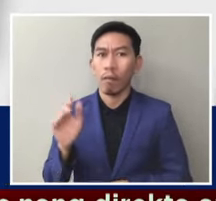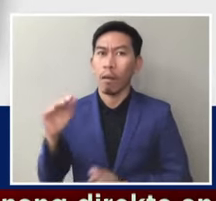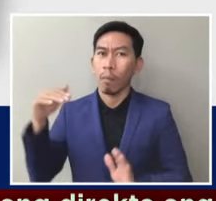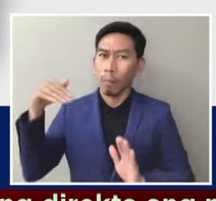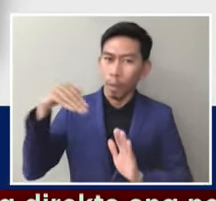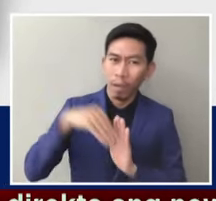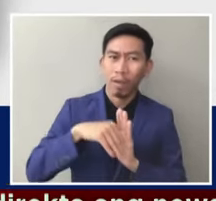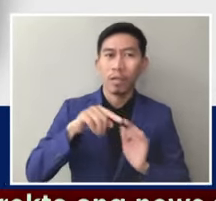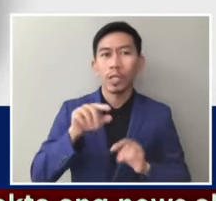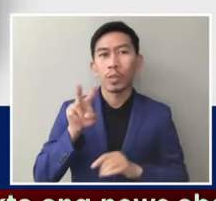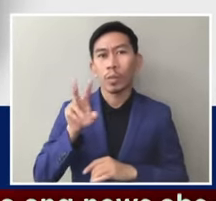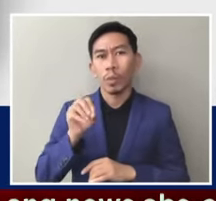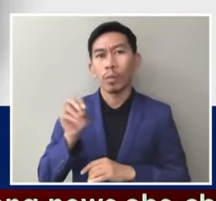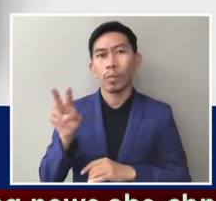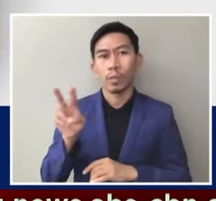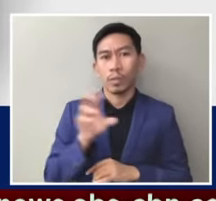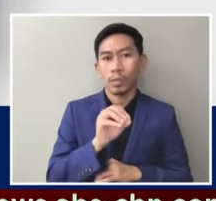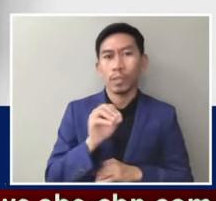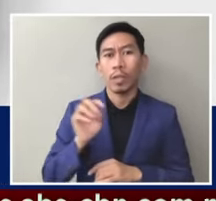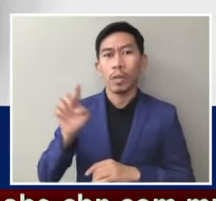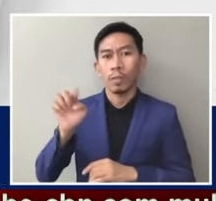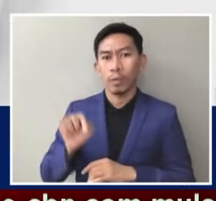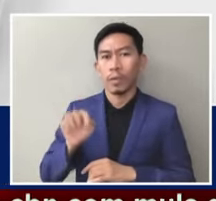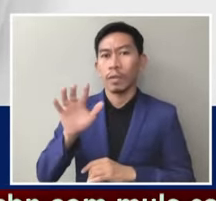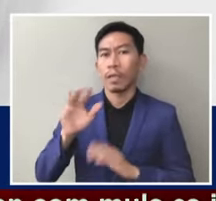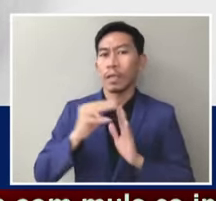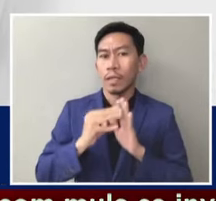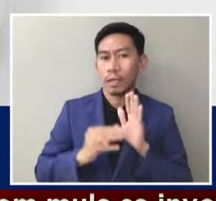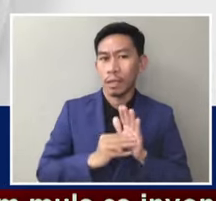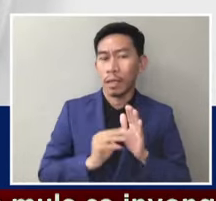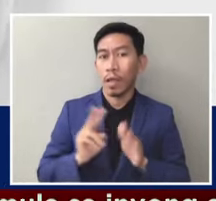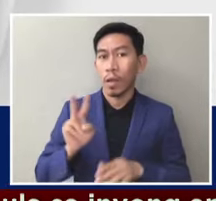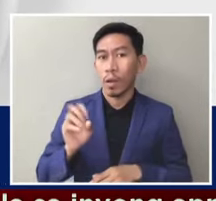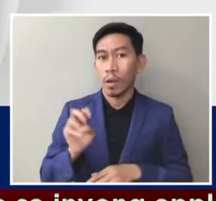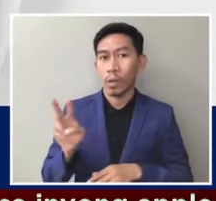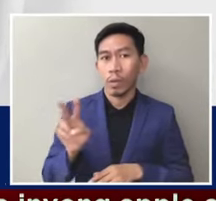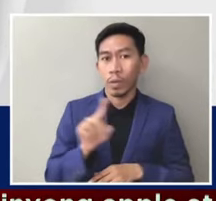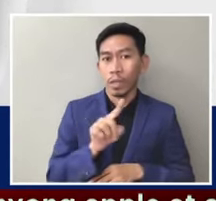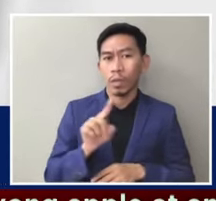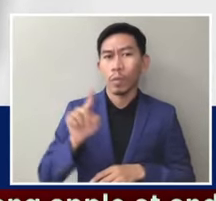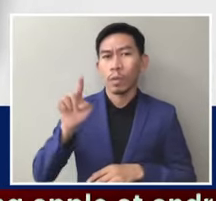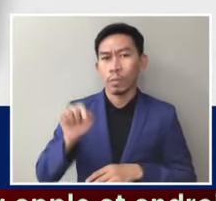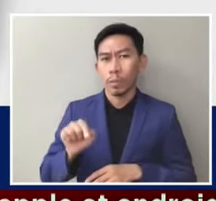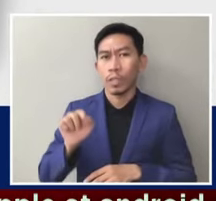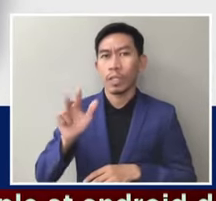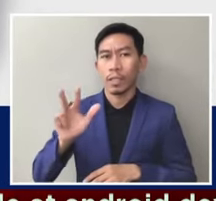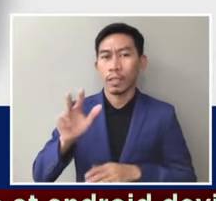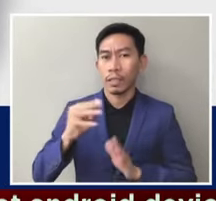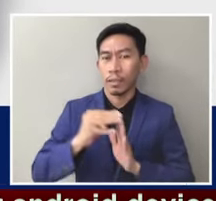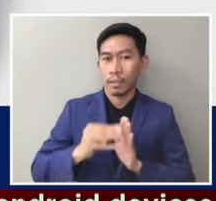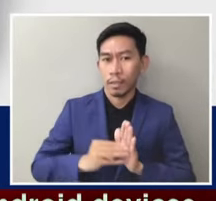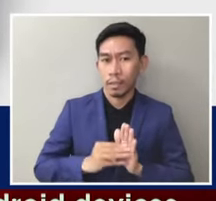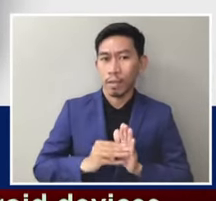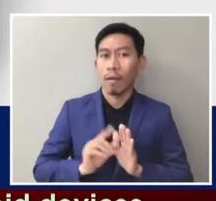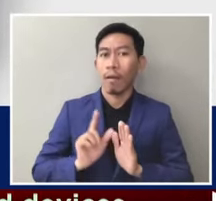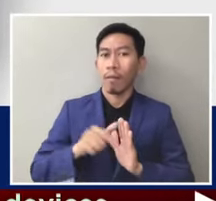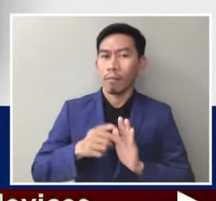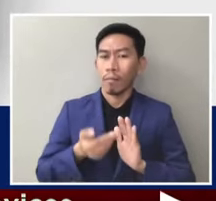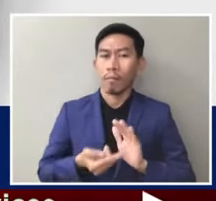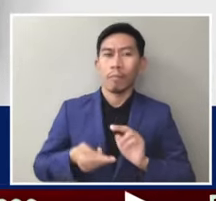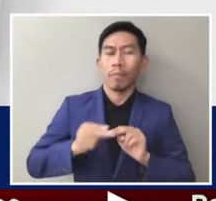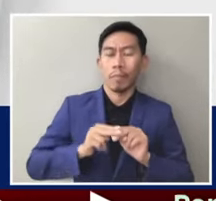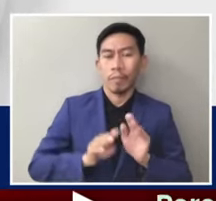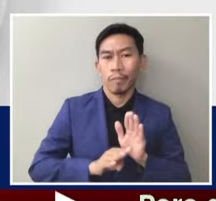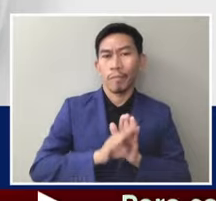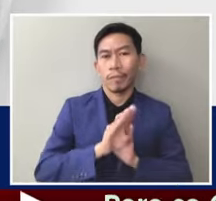noong 2020 sa 1.5 million at noong 2021 sa 1.3 million pero nakabawi noong 2022